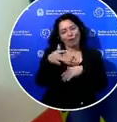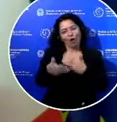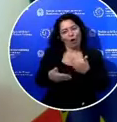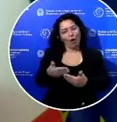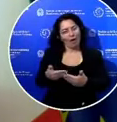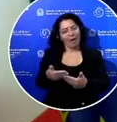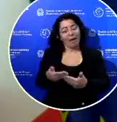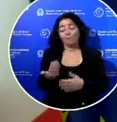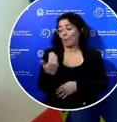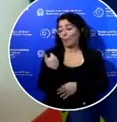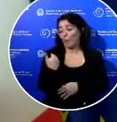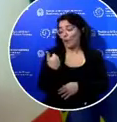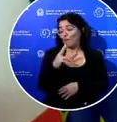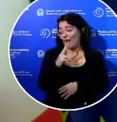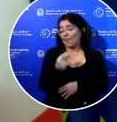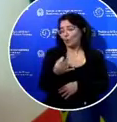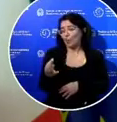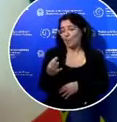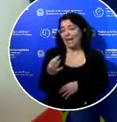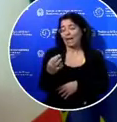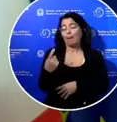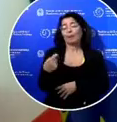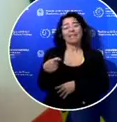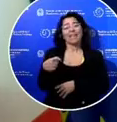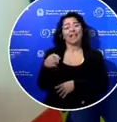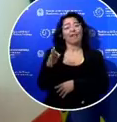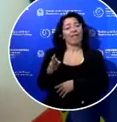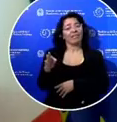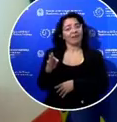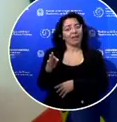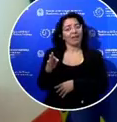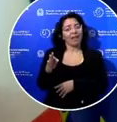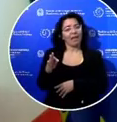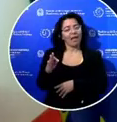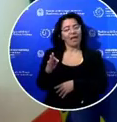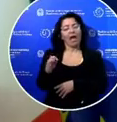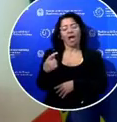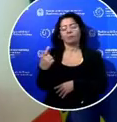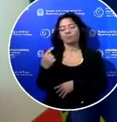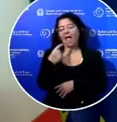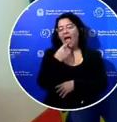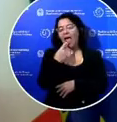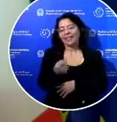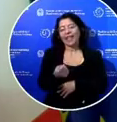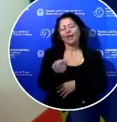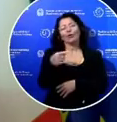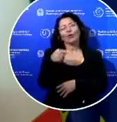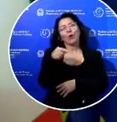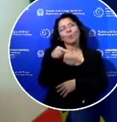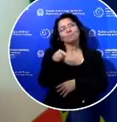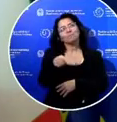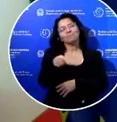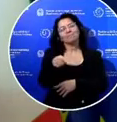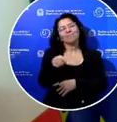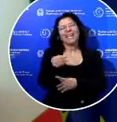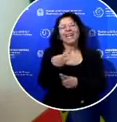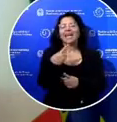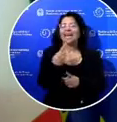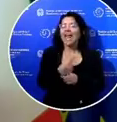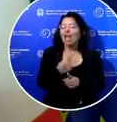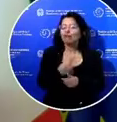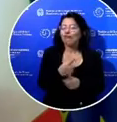poco chi mi ha preceduta, il presidente Fedriga, quando ha ricordato che questa lotta, questa necessità di